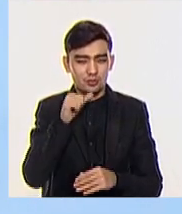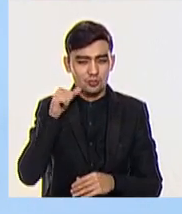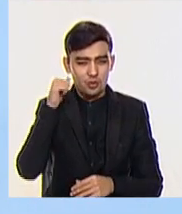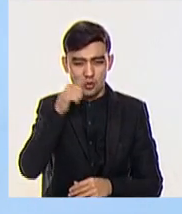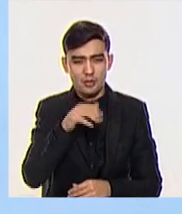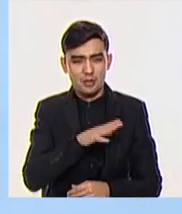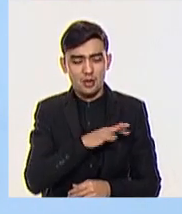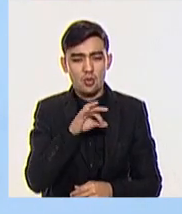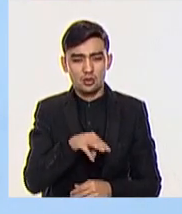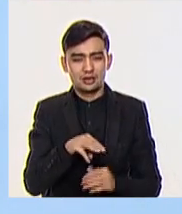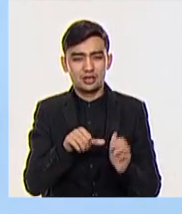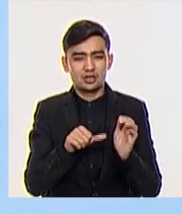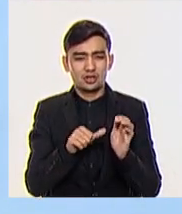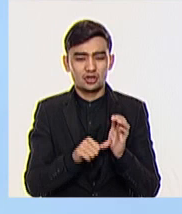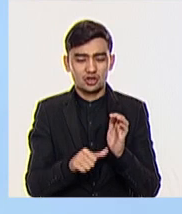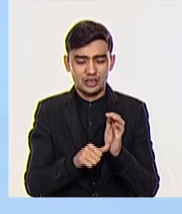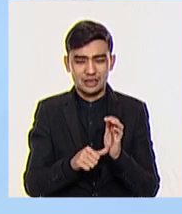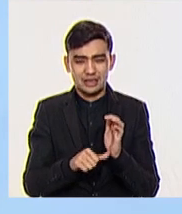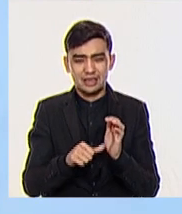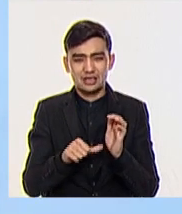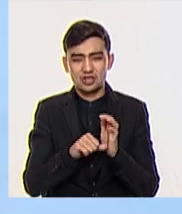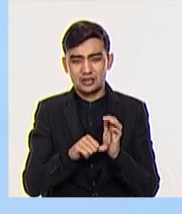было от 6 до 33%, и